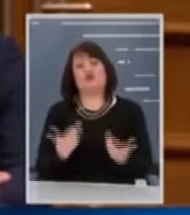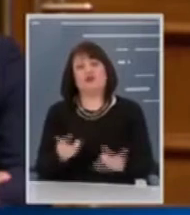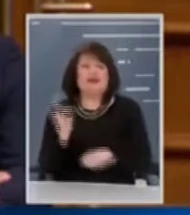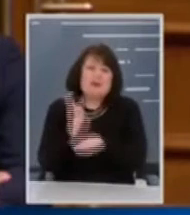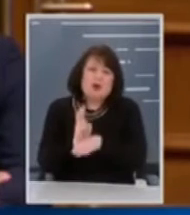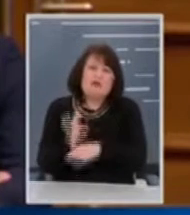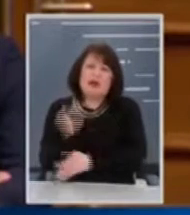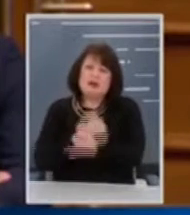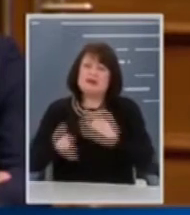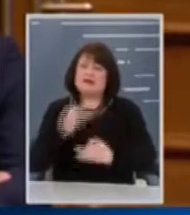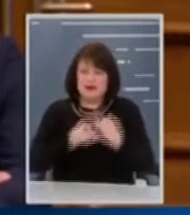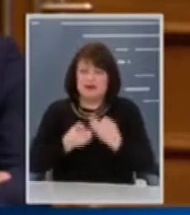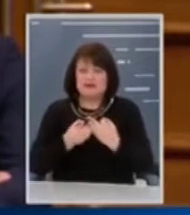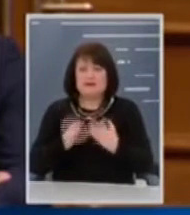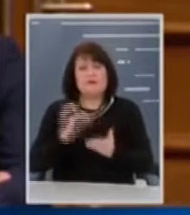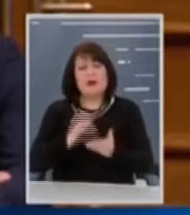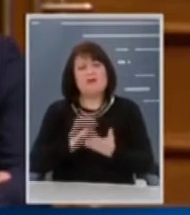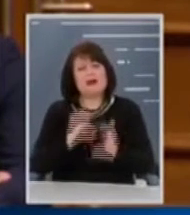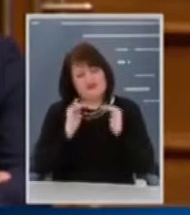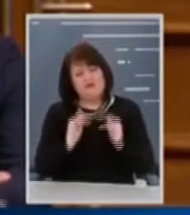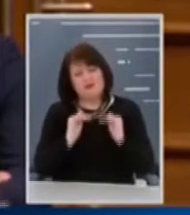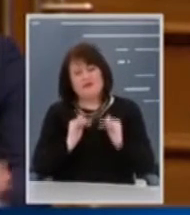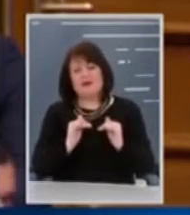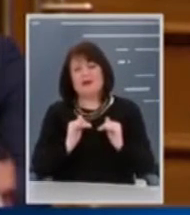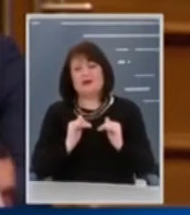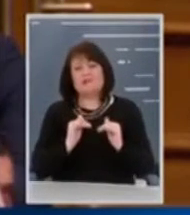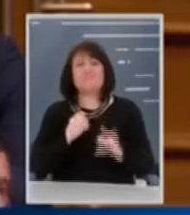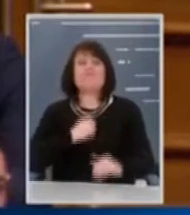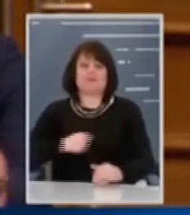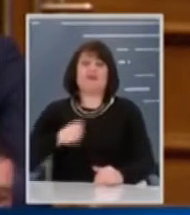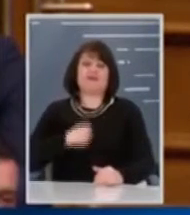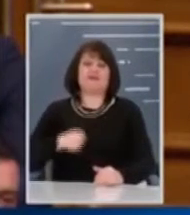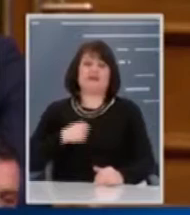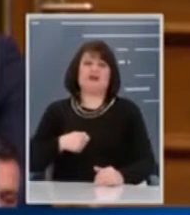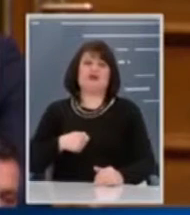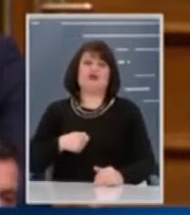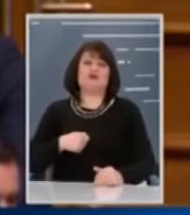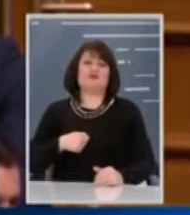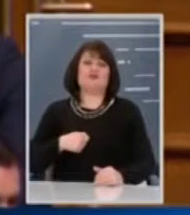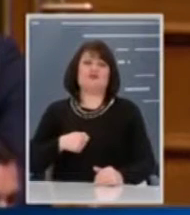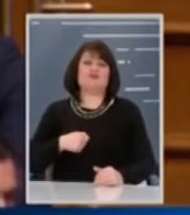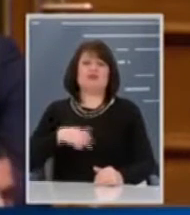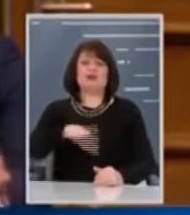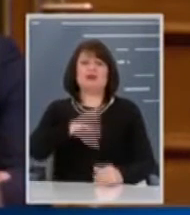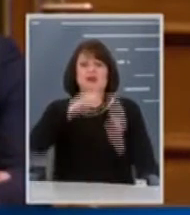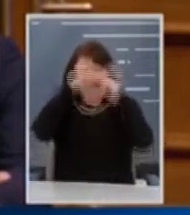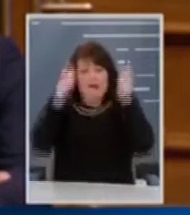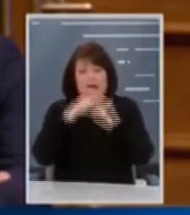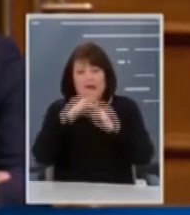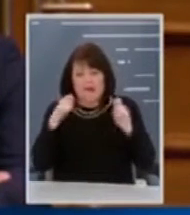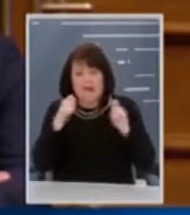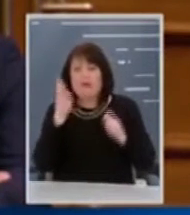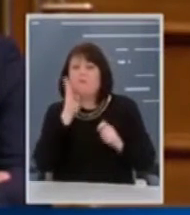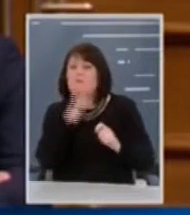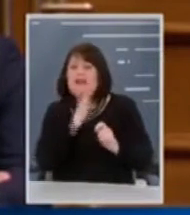τα υπόλοιπα, τα οποία επαναφέρεται διαρκώς εδώ, είναι δυστυχώς επίπεδου κουτσομπολιού,